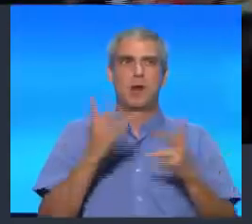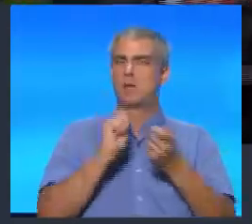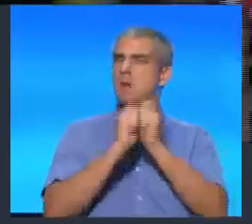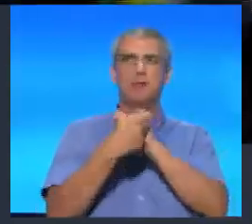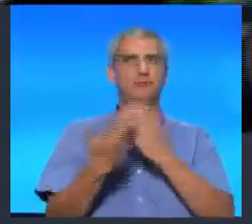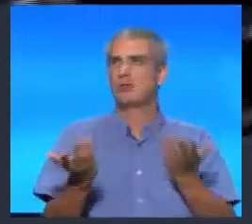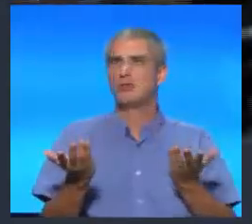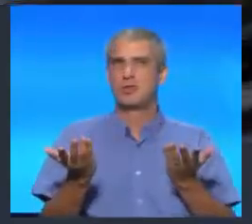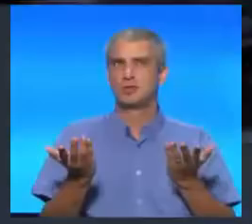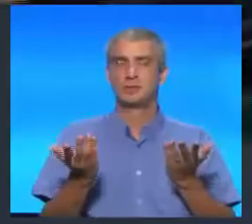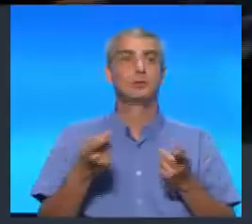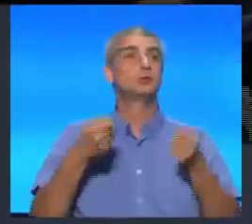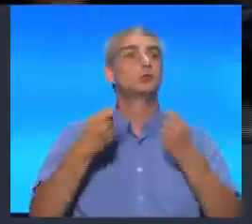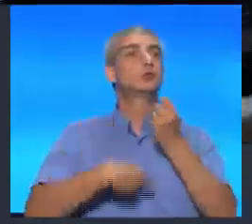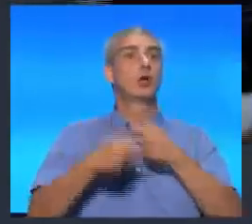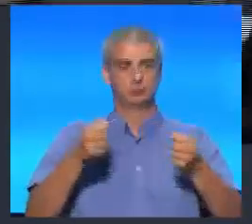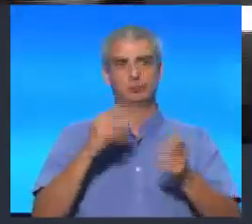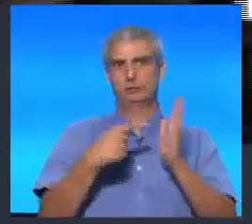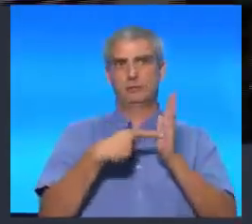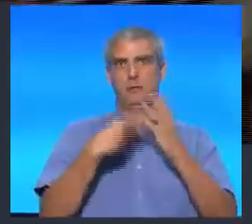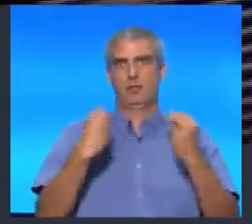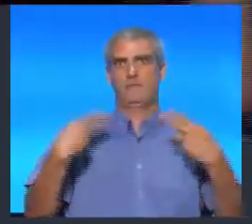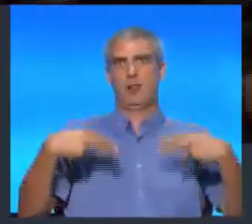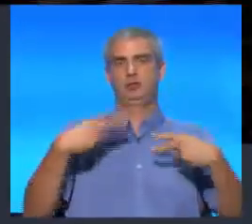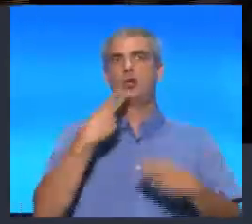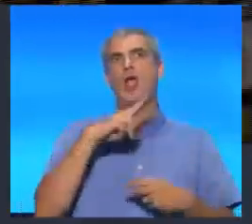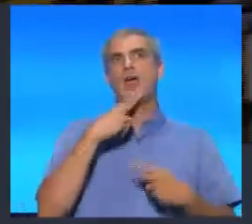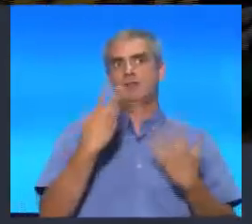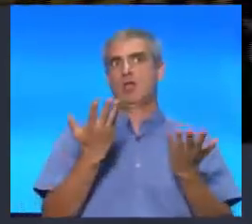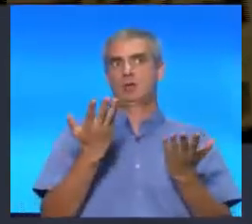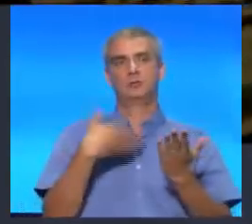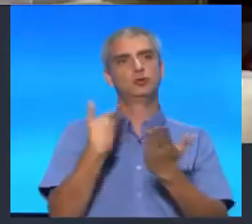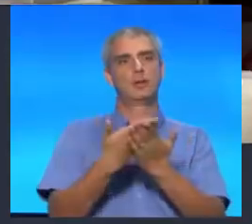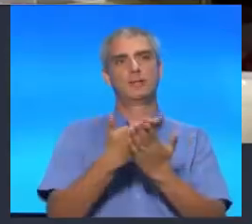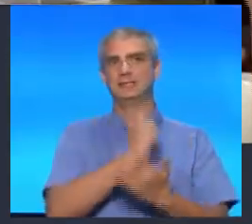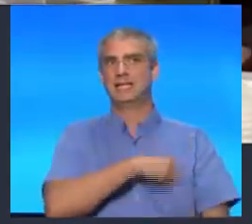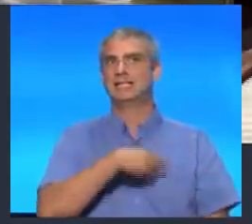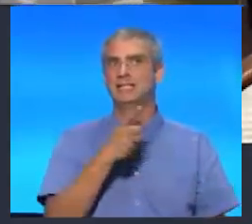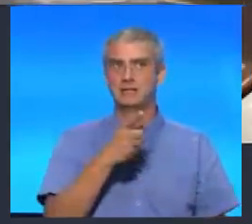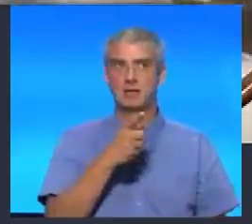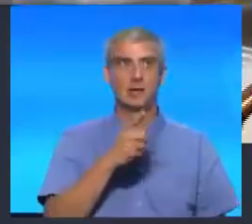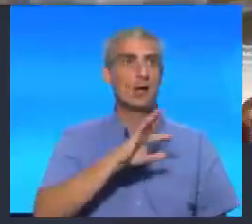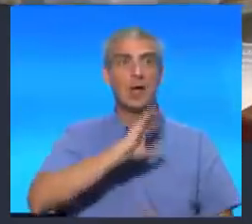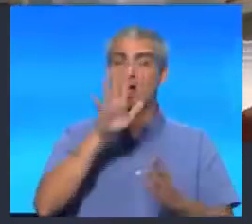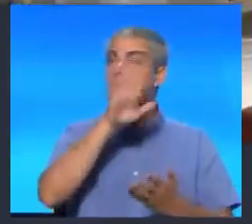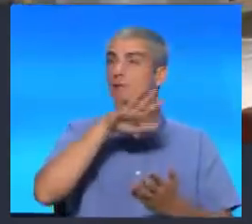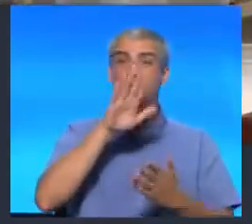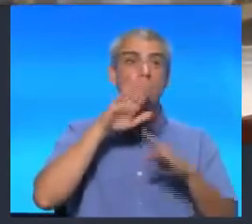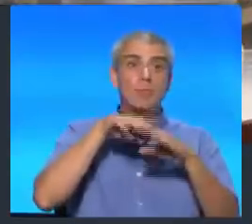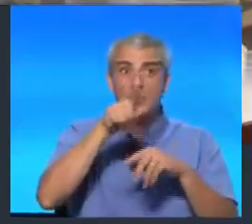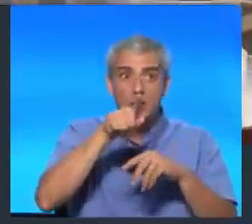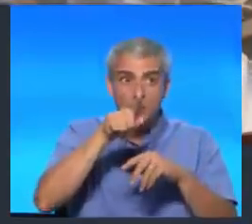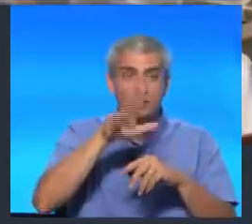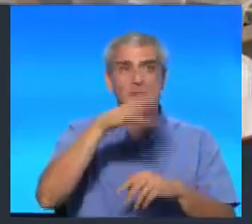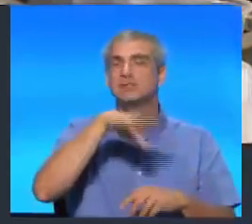נחמד, נעים, למה לשנות את זה? לסוחרים בשוק יש סיבה טובה לחשוש מההבטחות המפתות שמציעה להם העירייה. כל האזורים שנגעו בהם,